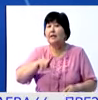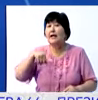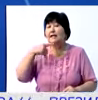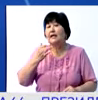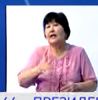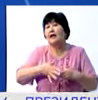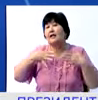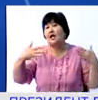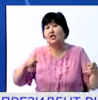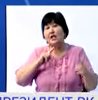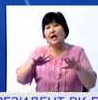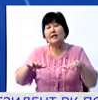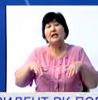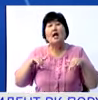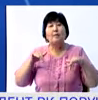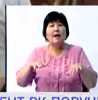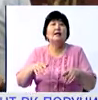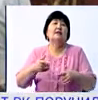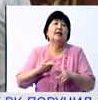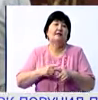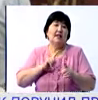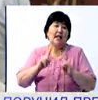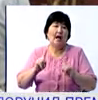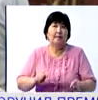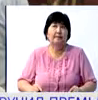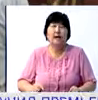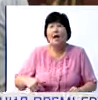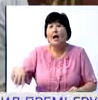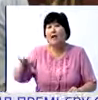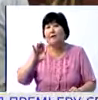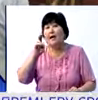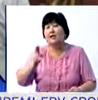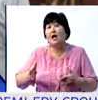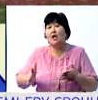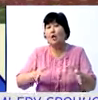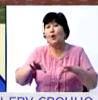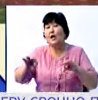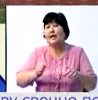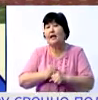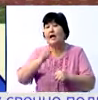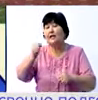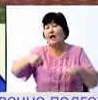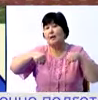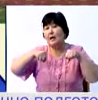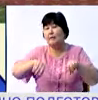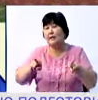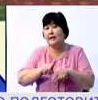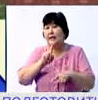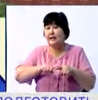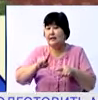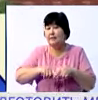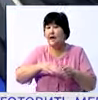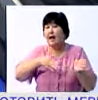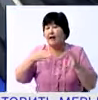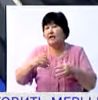на расширенном заседании Политсовета. Региональная социальная дорожная карта направлена на решение нетерпящих